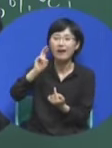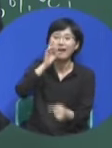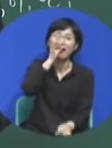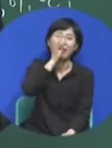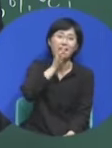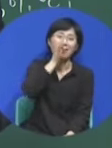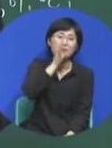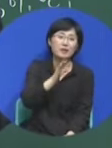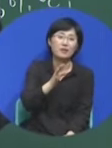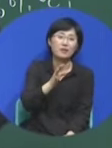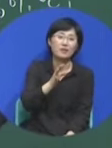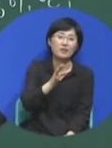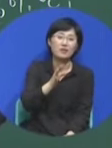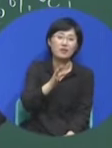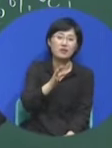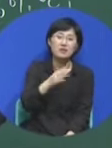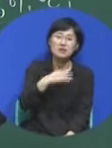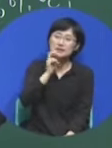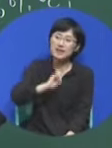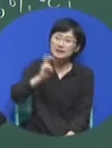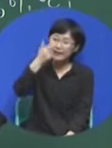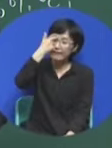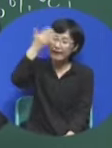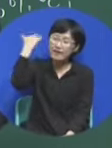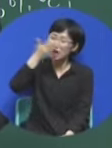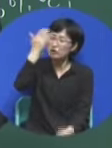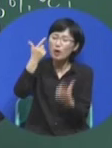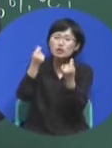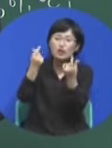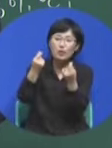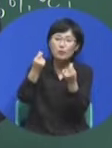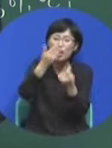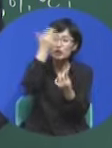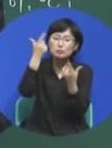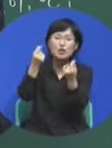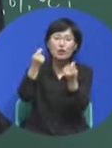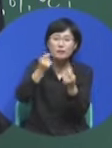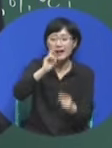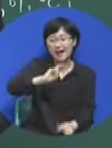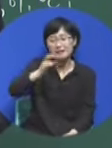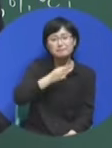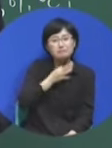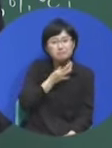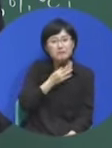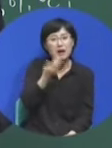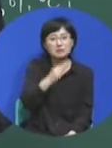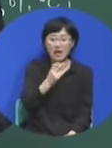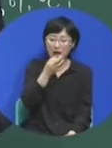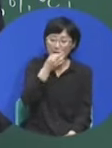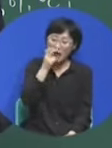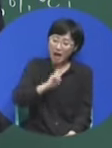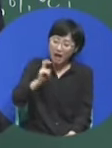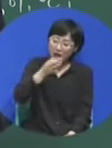찬송하고 싶어도 내 호흡이 짧아 찬송을 제대로 할 수 없는 날이 올 거예요.